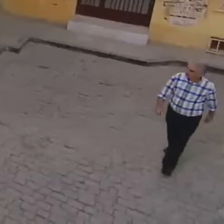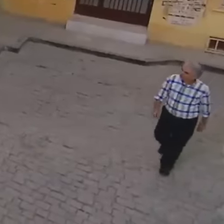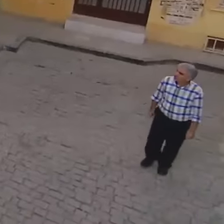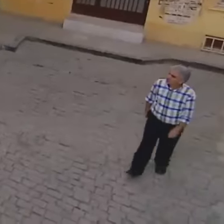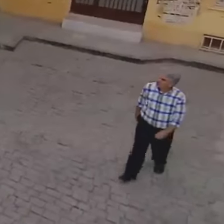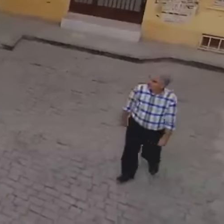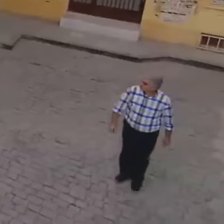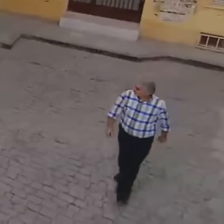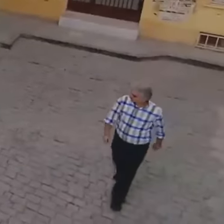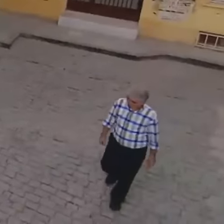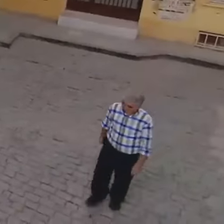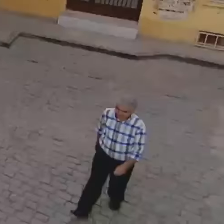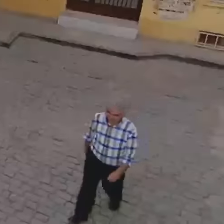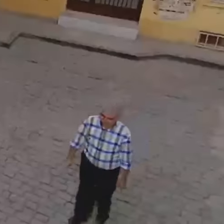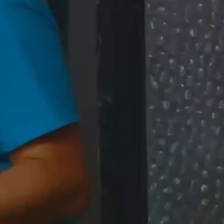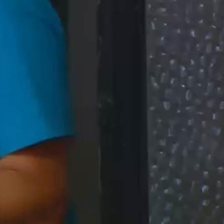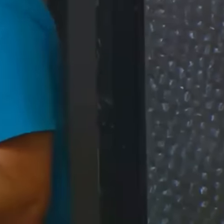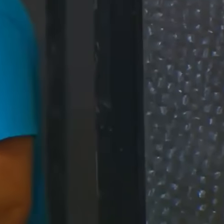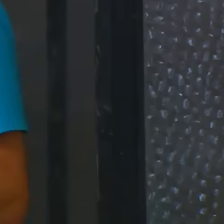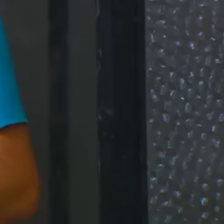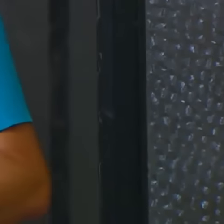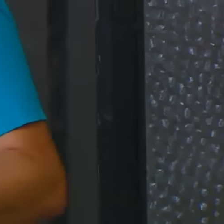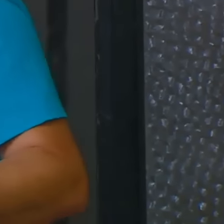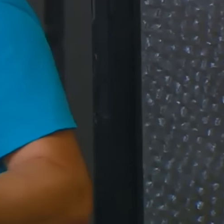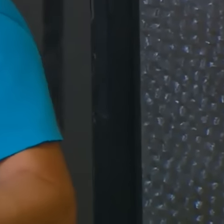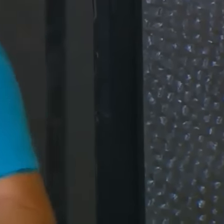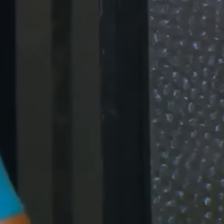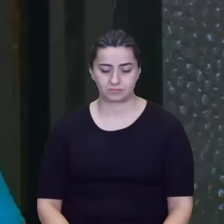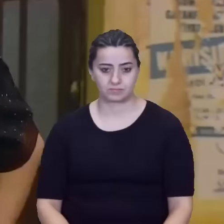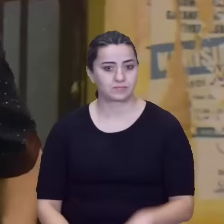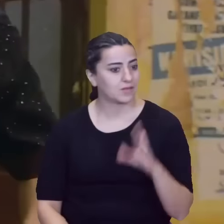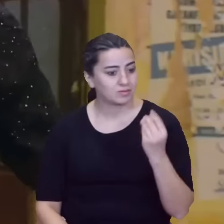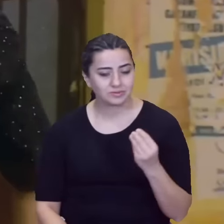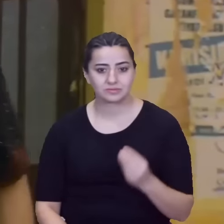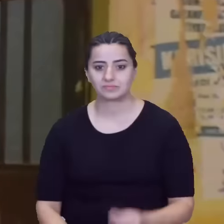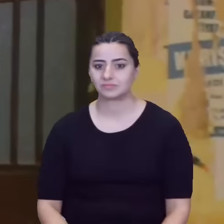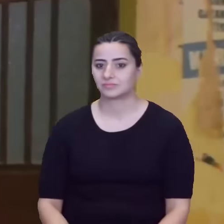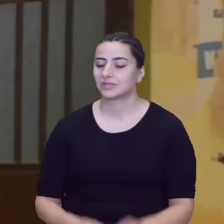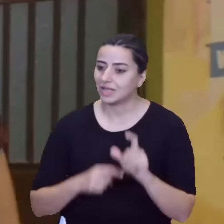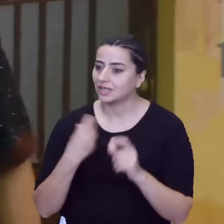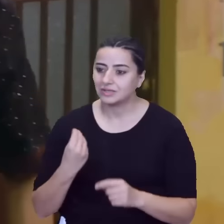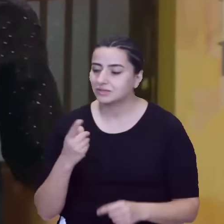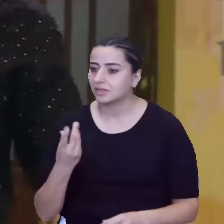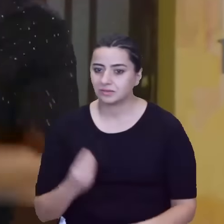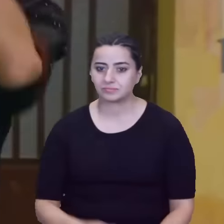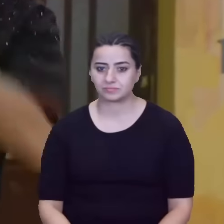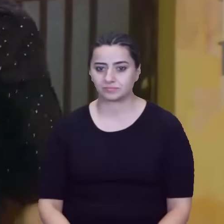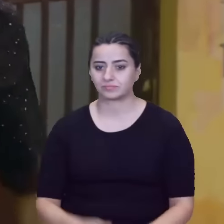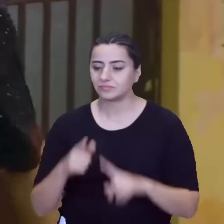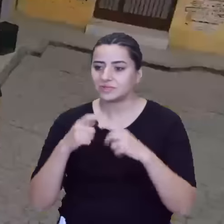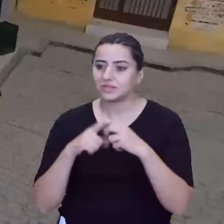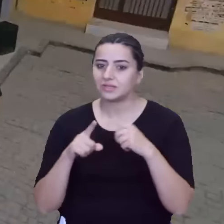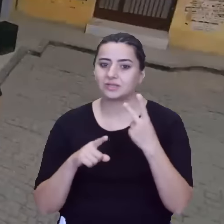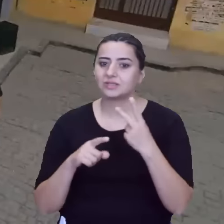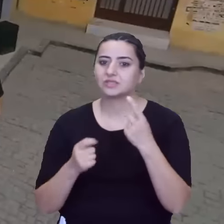Dilek sıkkın. Dilek seyre geçmiş. Çağatay apartmandan çıkıyor. Butik ne haber? Aa Çağatay, iyi ya. Ne olsun,